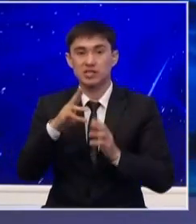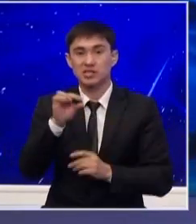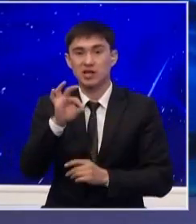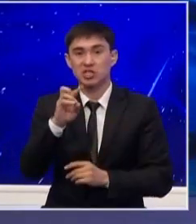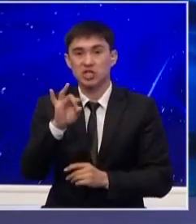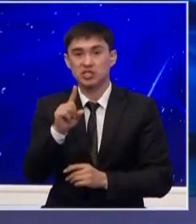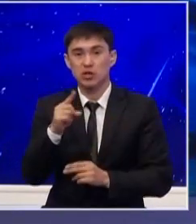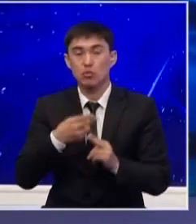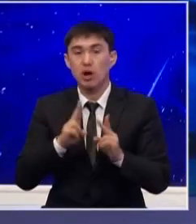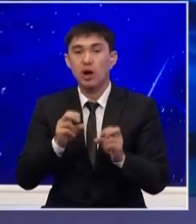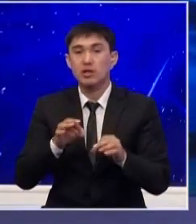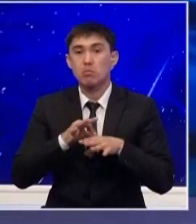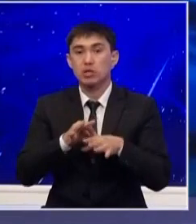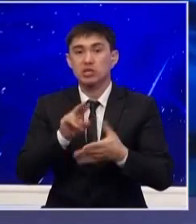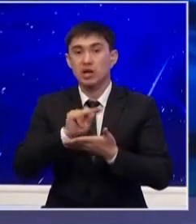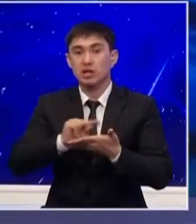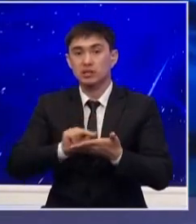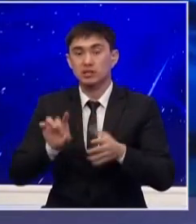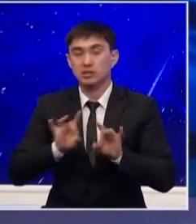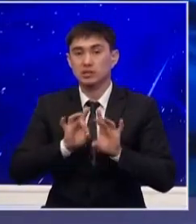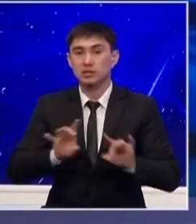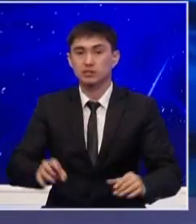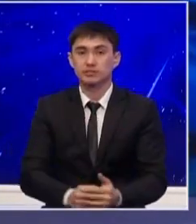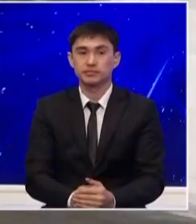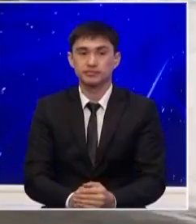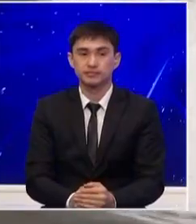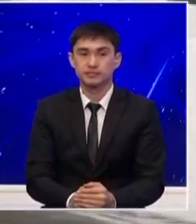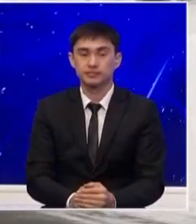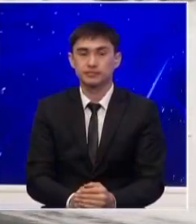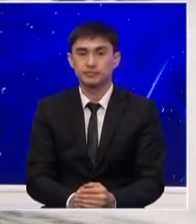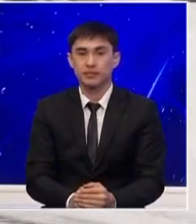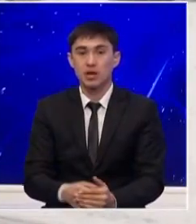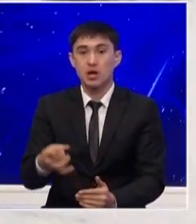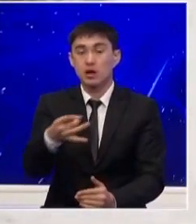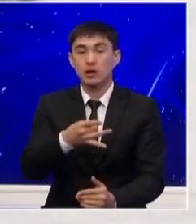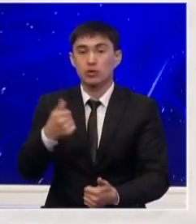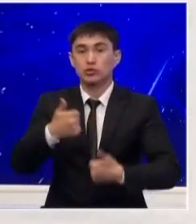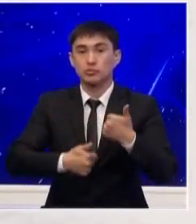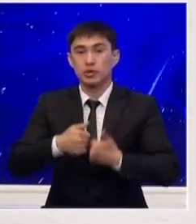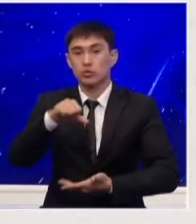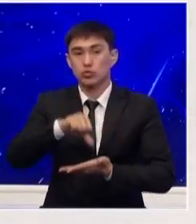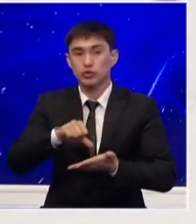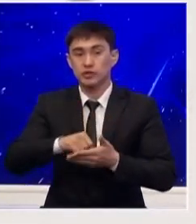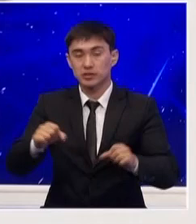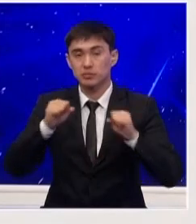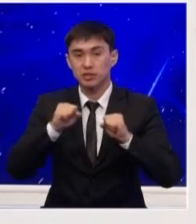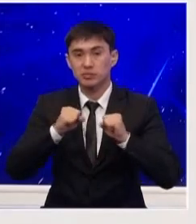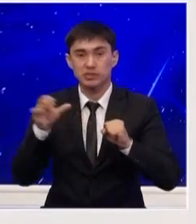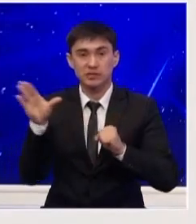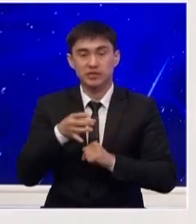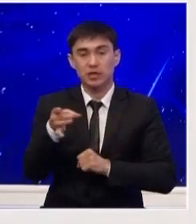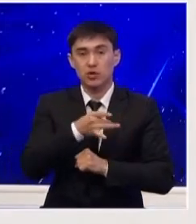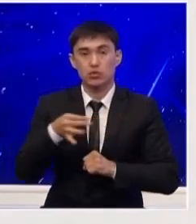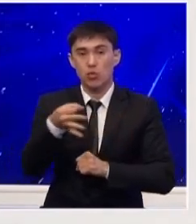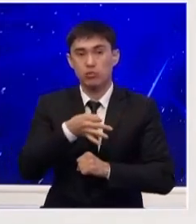Сарыжас. О том, как они прошли, расскажет наш корреспондент. В региональном чемпионате приняли участие спортсмены со всех